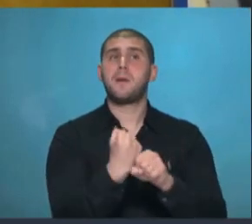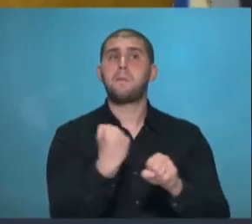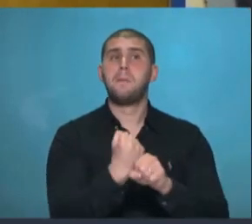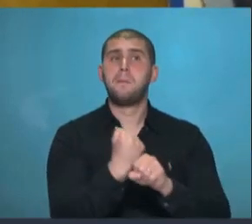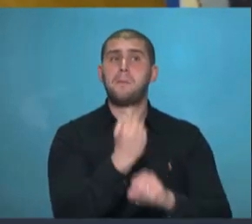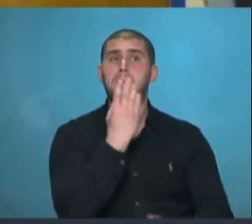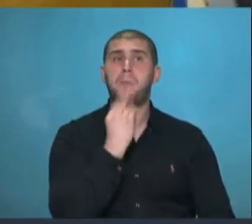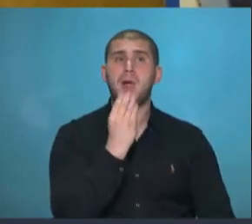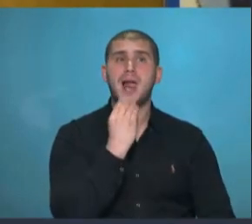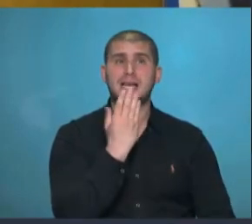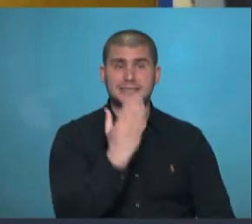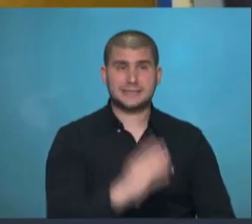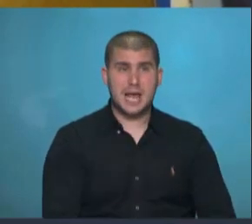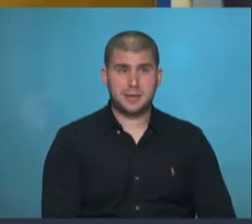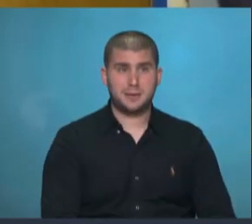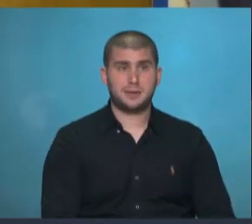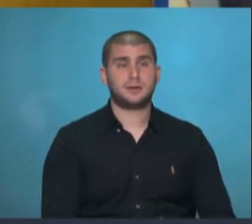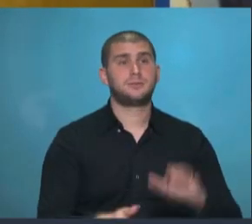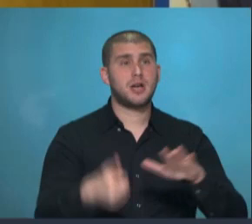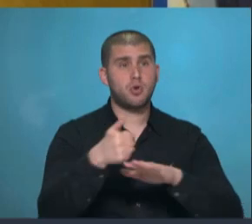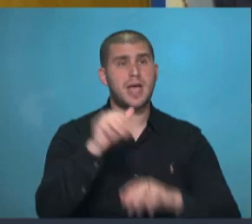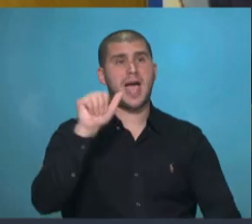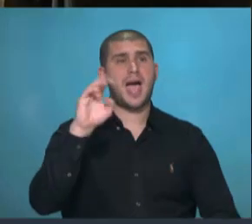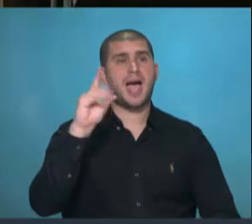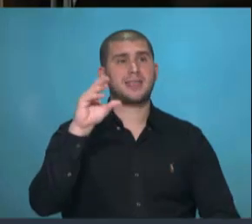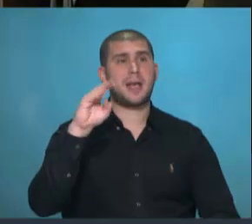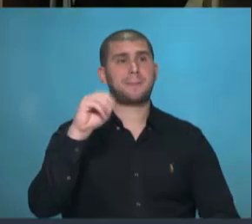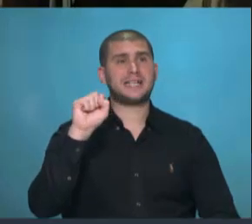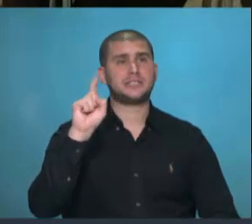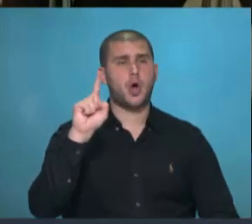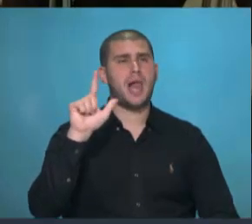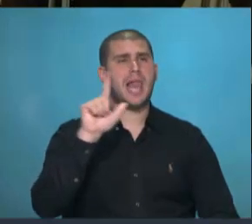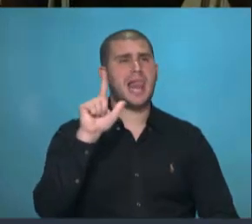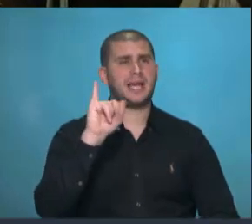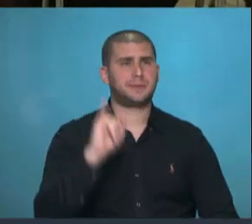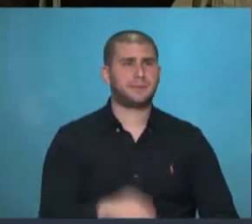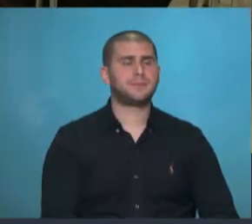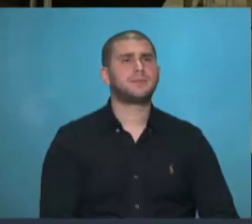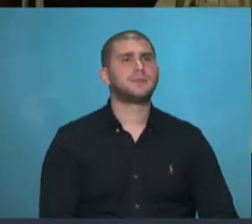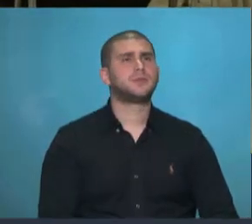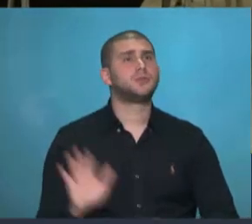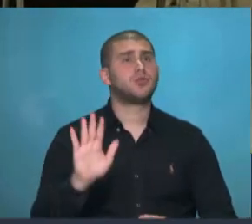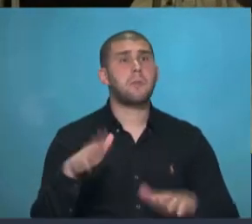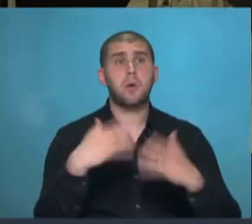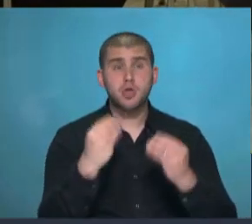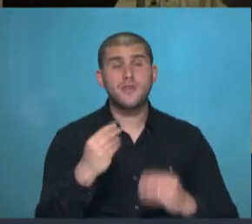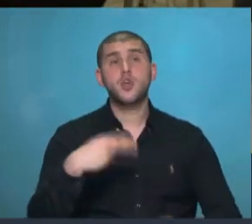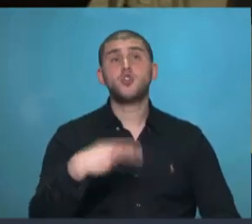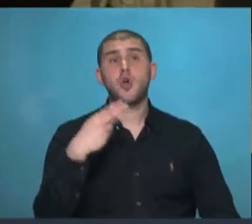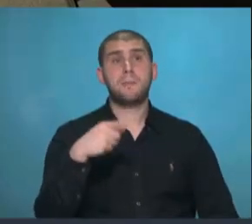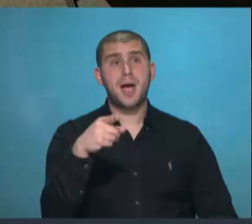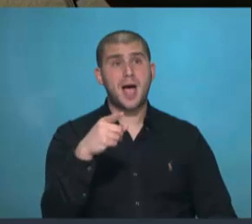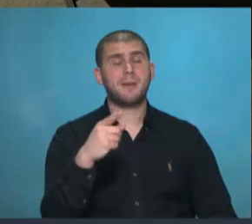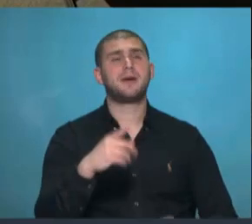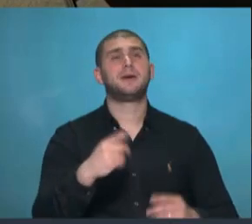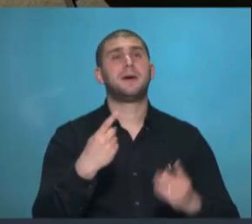ופעולה לישראל בראשות אדמסו ללי. שלום, בוקר טוב. יומיים מלבד מקצין בוועדת הבחירות